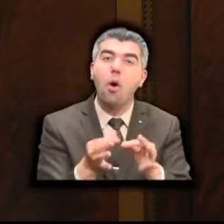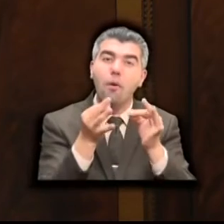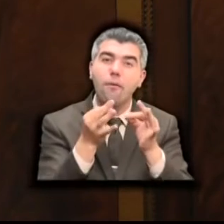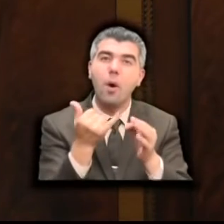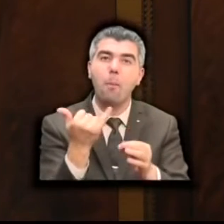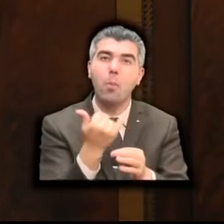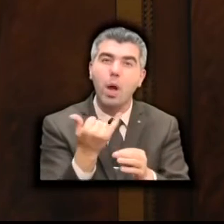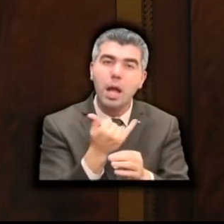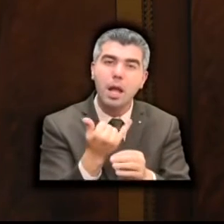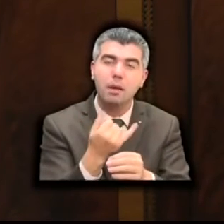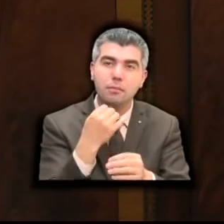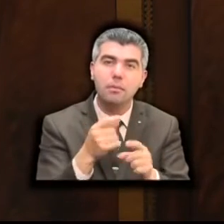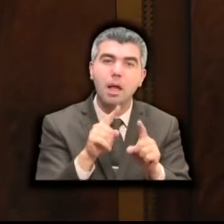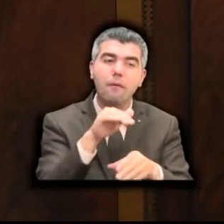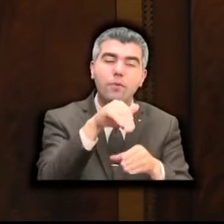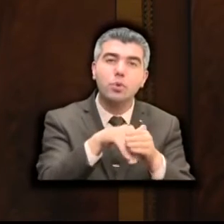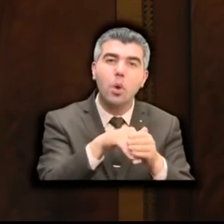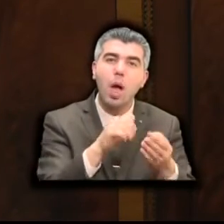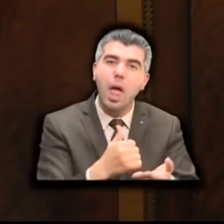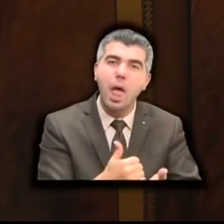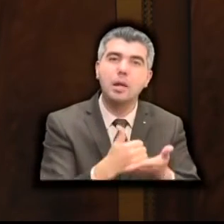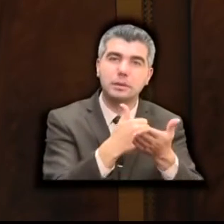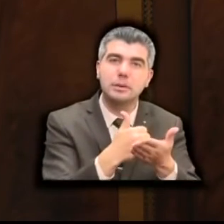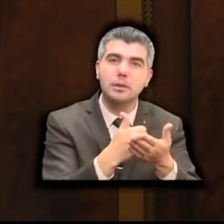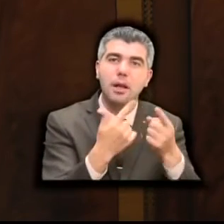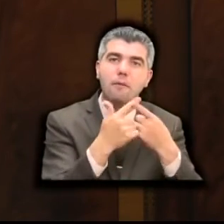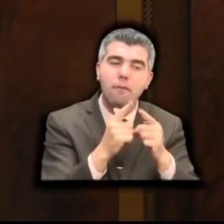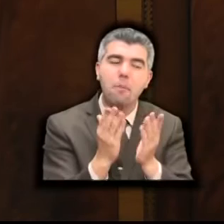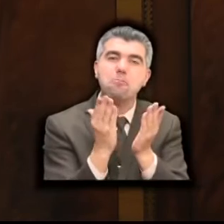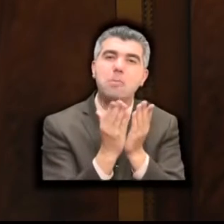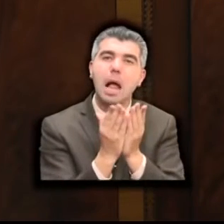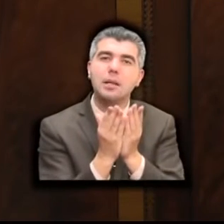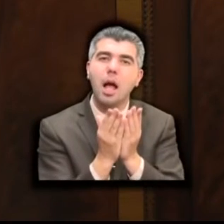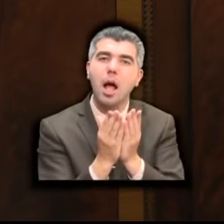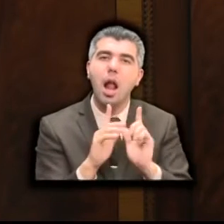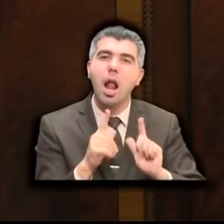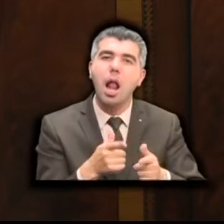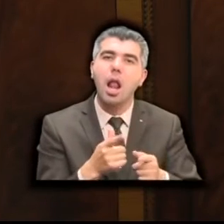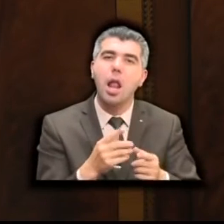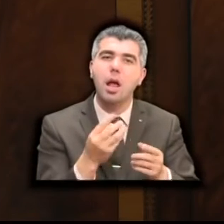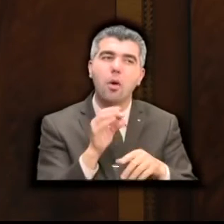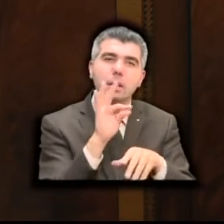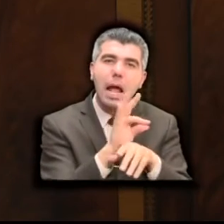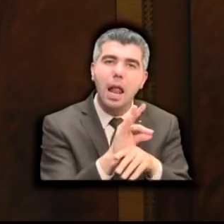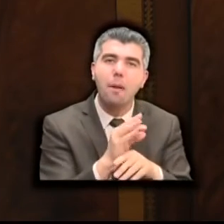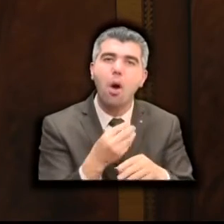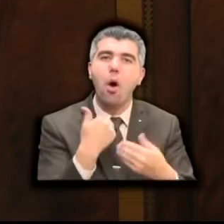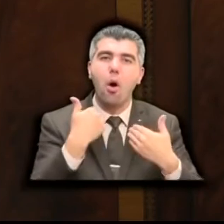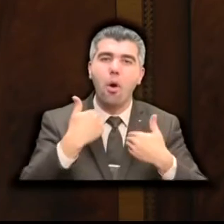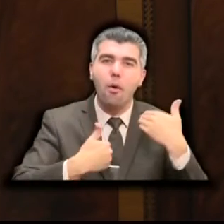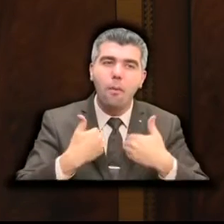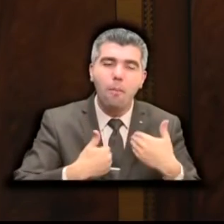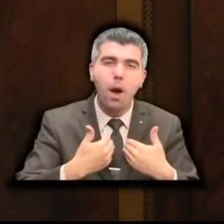هنا بتدخل صندوق دعم التماسك الاجتماعي لتحسين ظروف تمدرس أطفال في وضعية إعاقة وتدخله في اقتناء المعينات